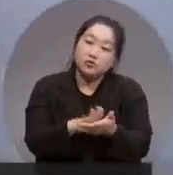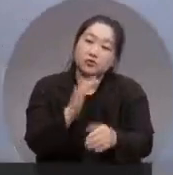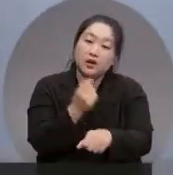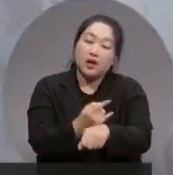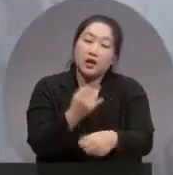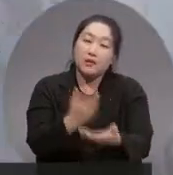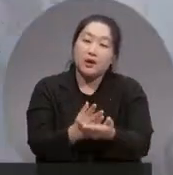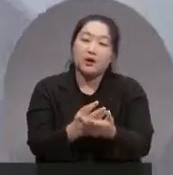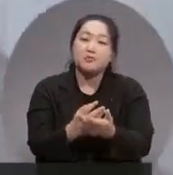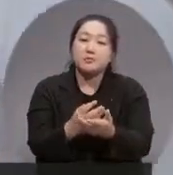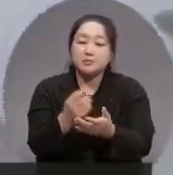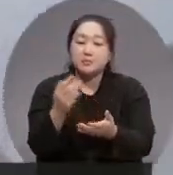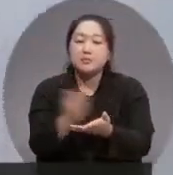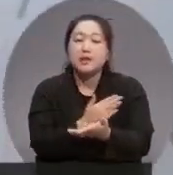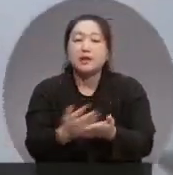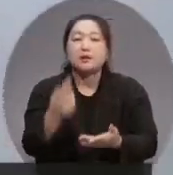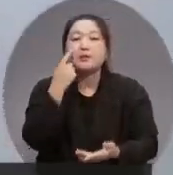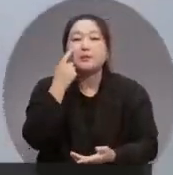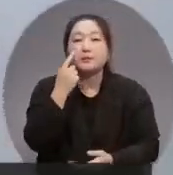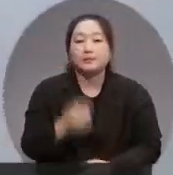했습니다. 조미애 기자입니다.